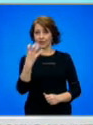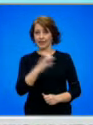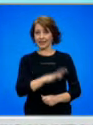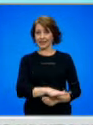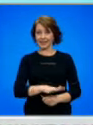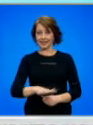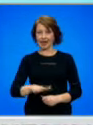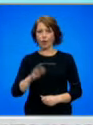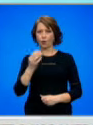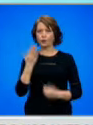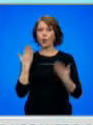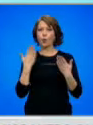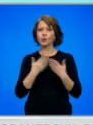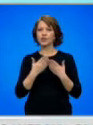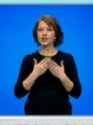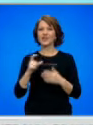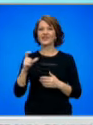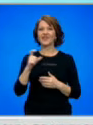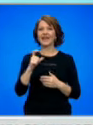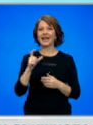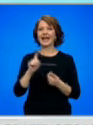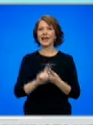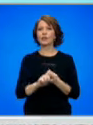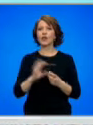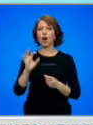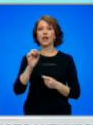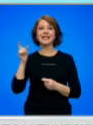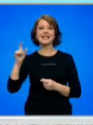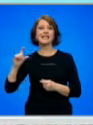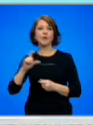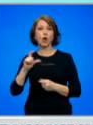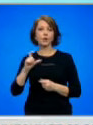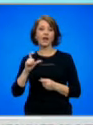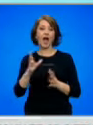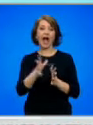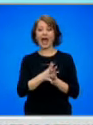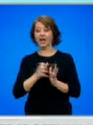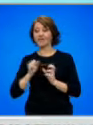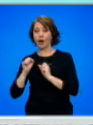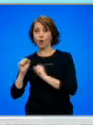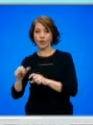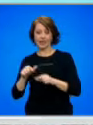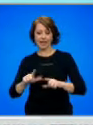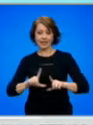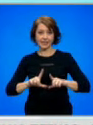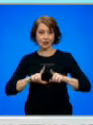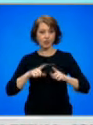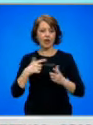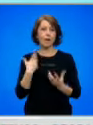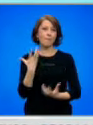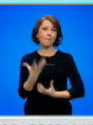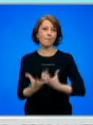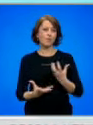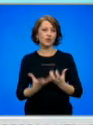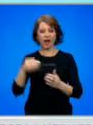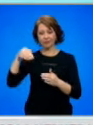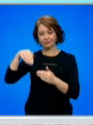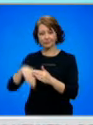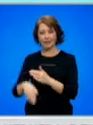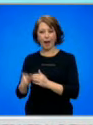440 деца от училище Свети Климент Охридски в Симеоновград бяха евакуирани тази сутрин заради пожар в котленото отделение.